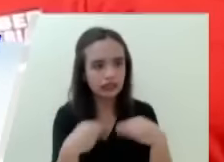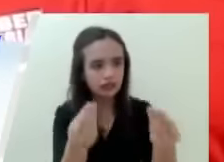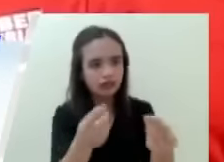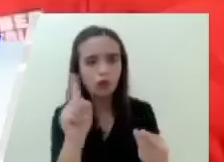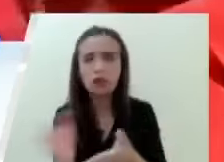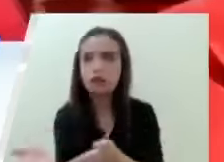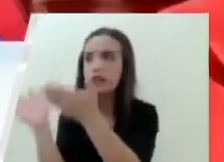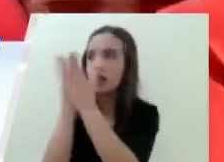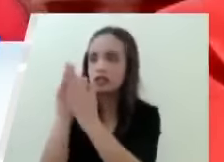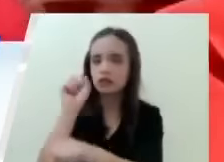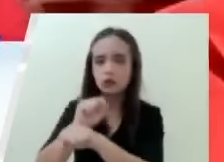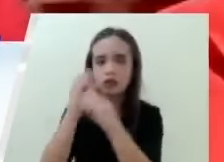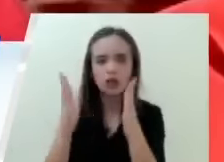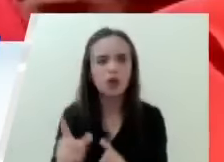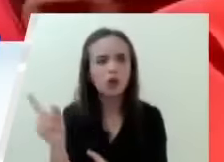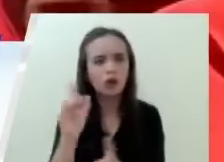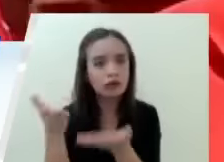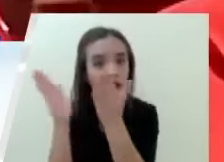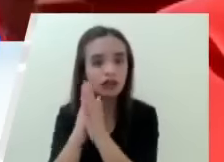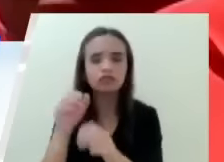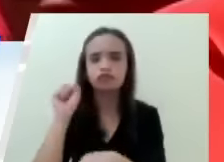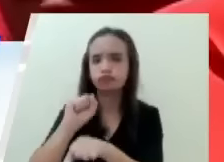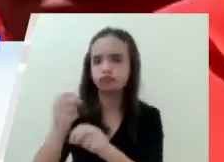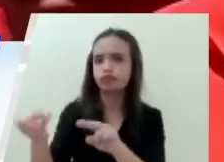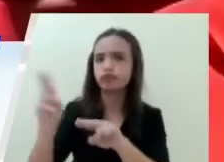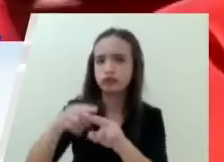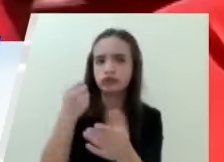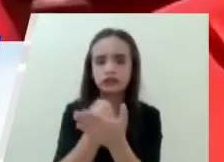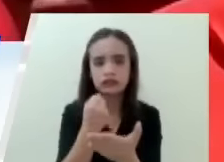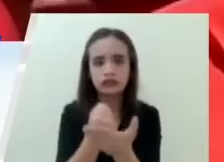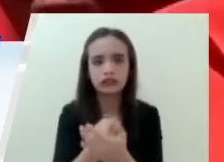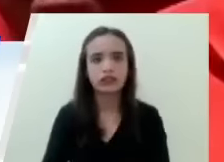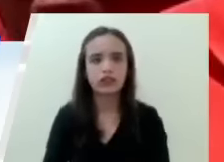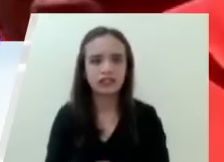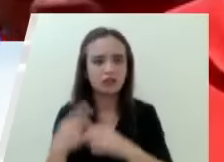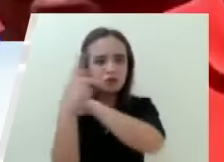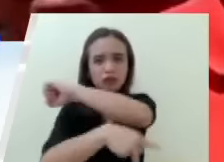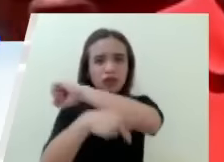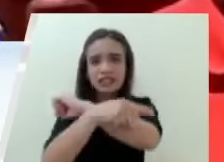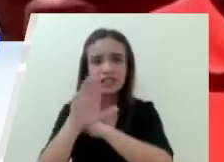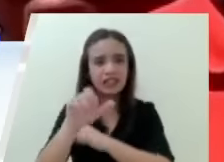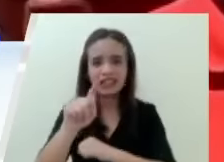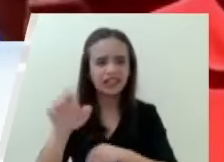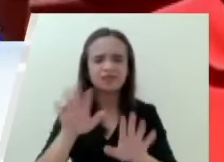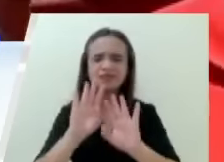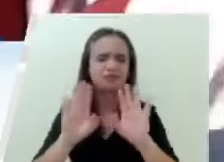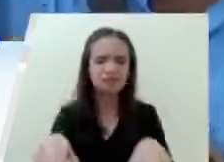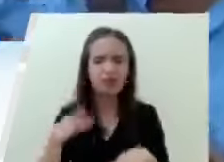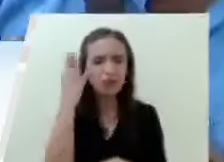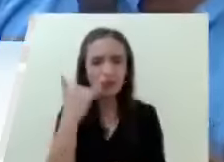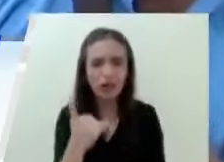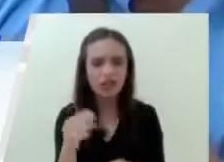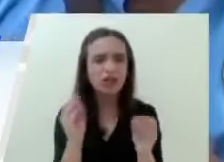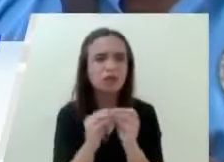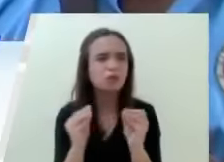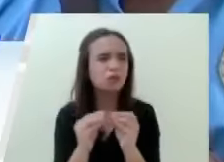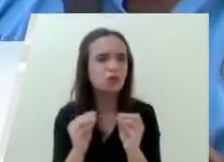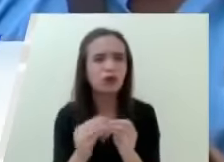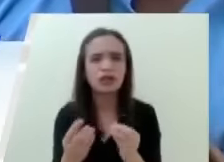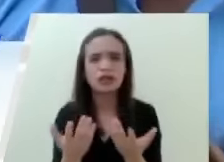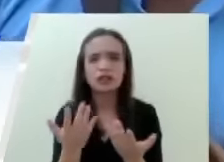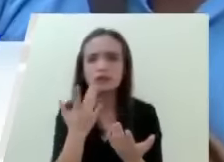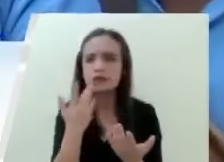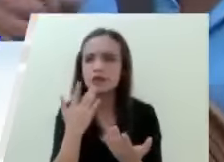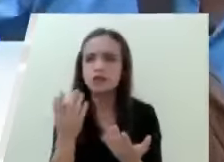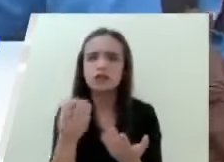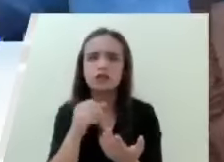ang sahod. Buwagin na yung mga provincial rate kasi ito ay masyadong pabor sa mga kapitalista. Manggagawang Pilipino